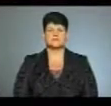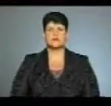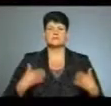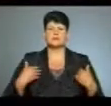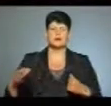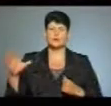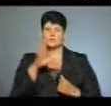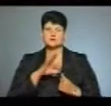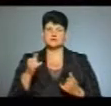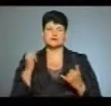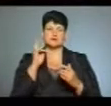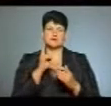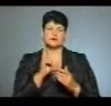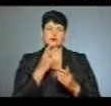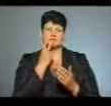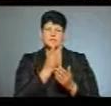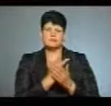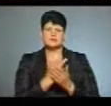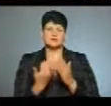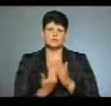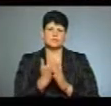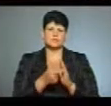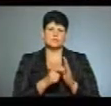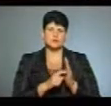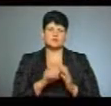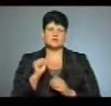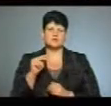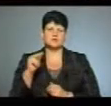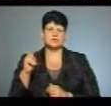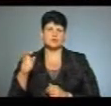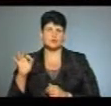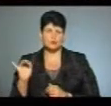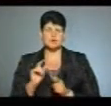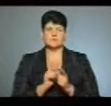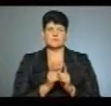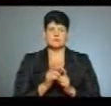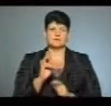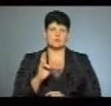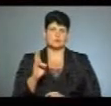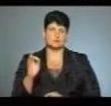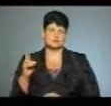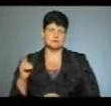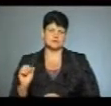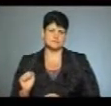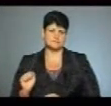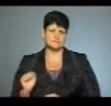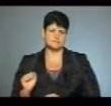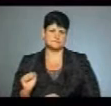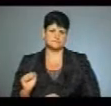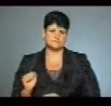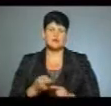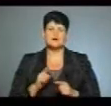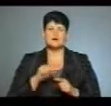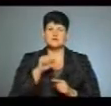Вітаю всіх, хто зараз з нами. Ви дивитесь новини. У студії для вас працюють ведуча Анастасія Чучко і сурдоперекладач Надія Коцовська. І у